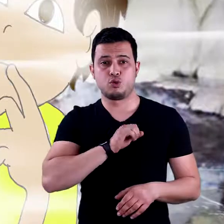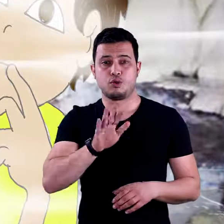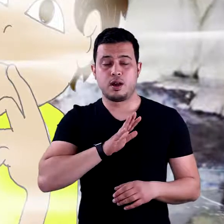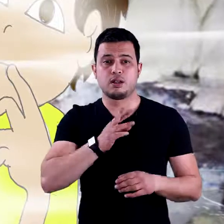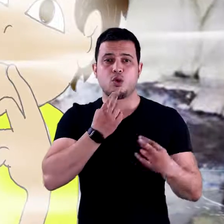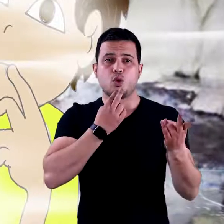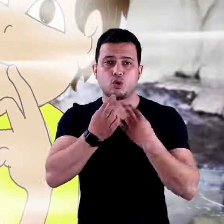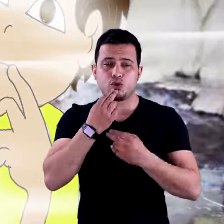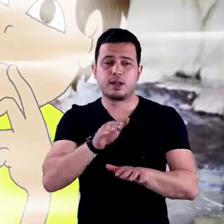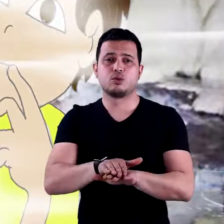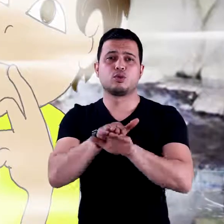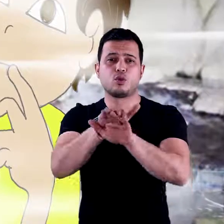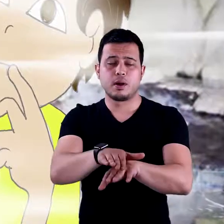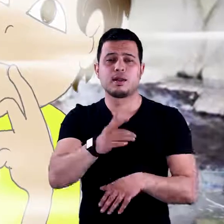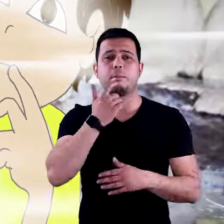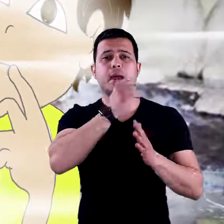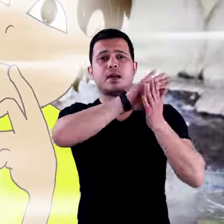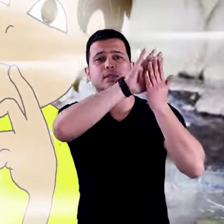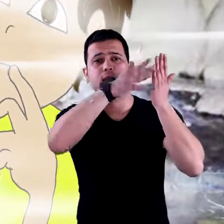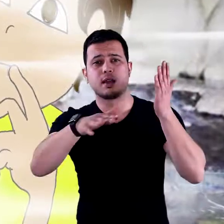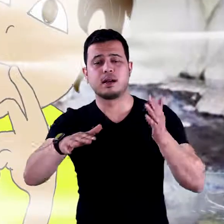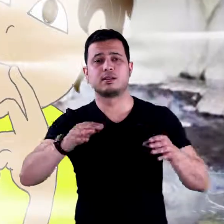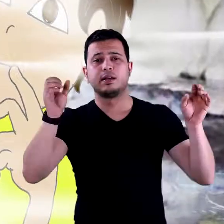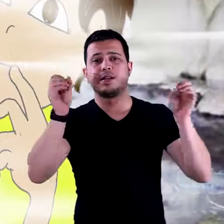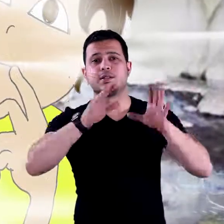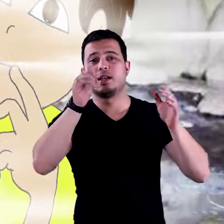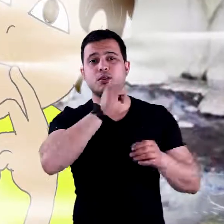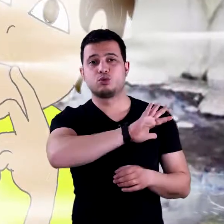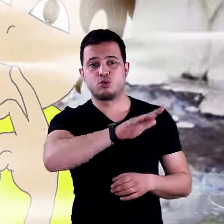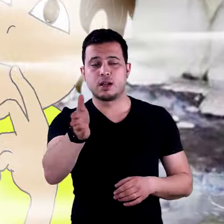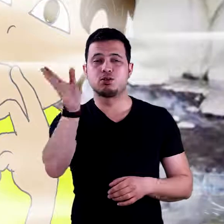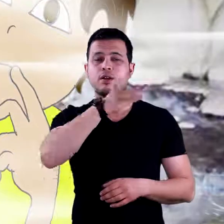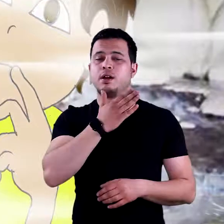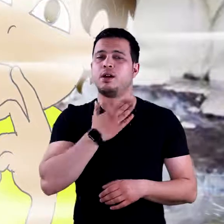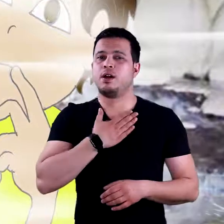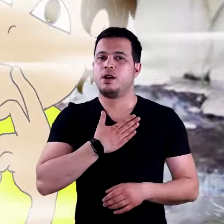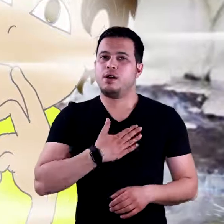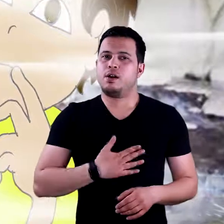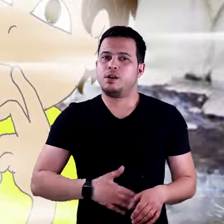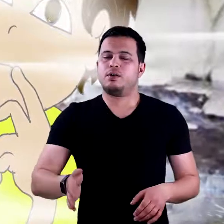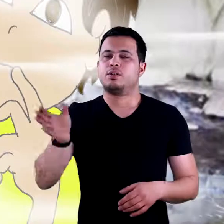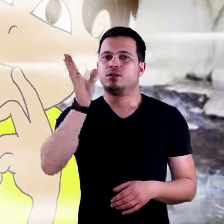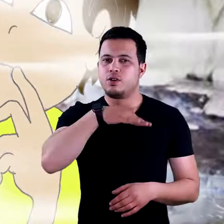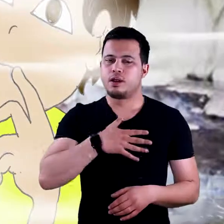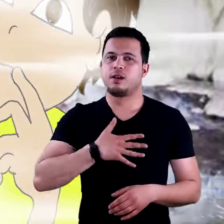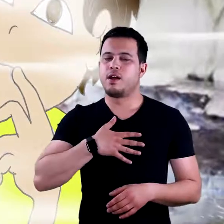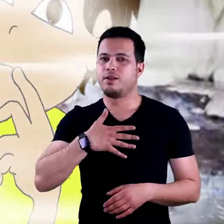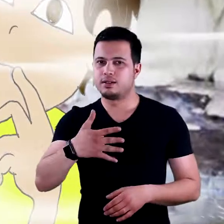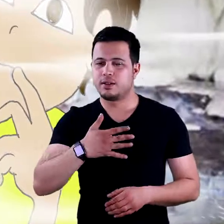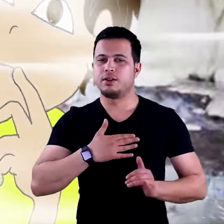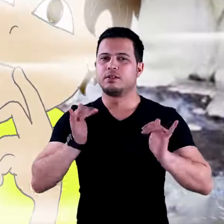kurbağalar, bembeyaz kayalar, sihirli sular. Oh diye iki kardeş derin bir nefes